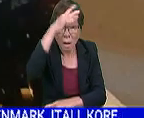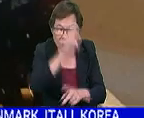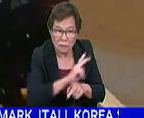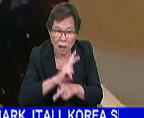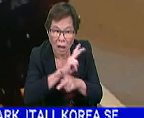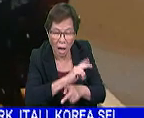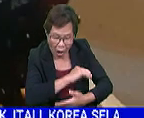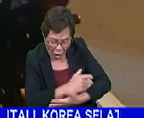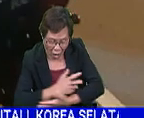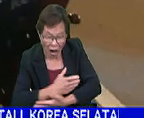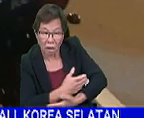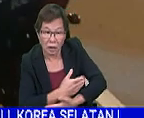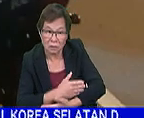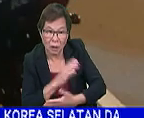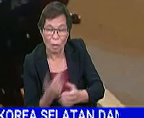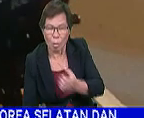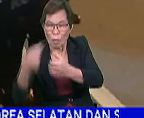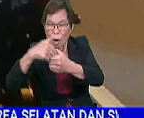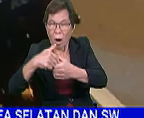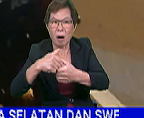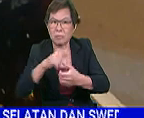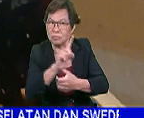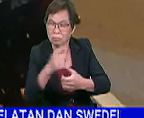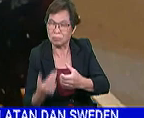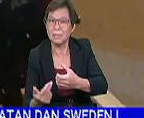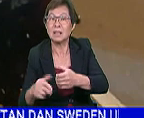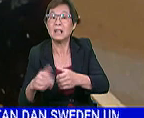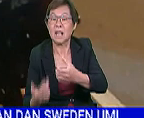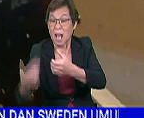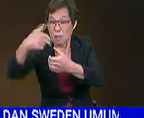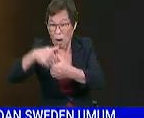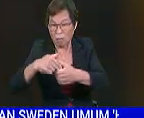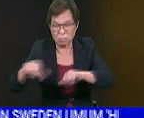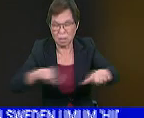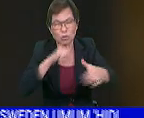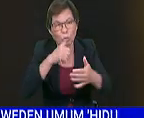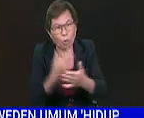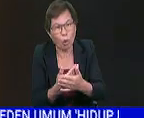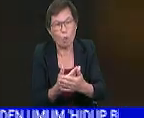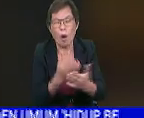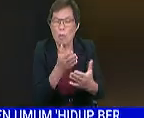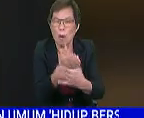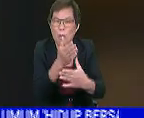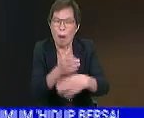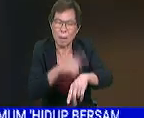masing-masing supaya tidak terjebak dengan aktiviti yang tidak sihat yang boleh menjejaskan masa depan anak muda